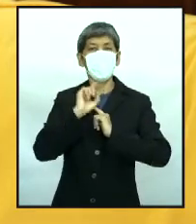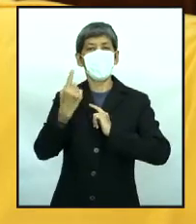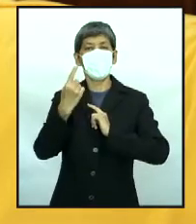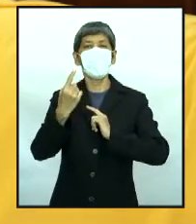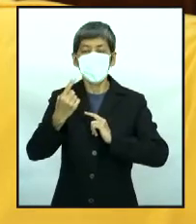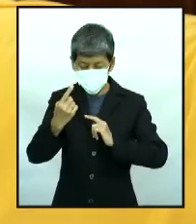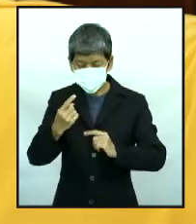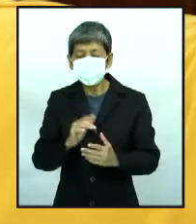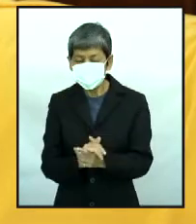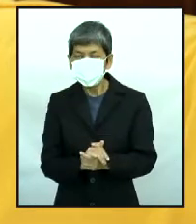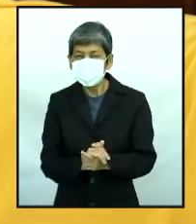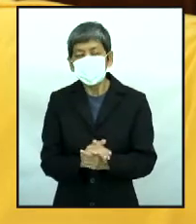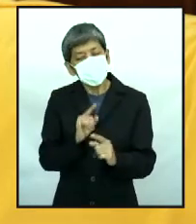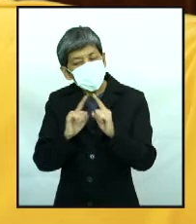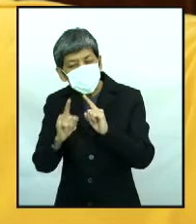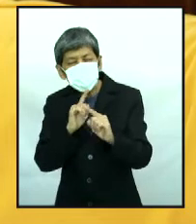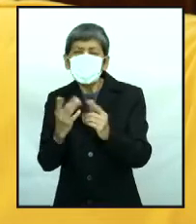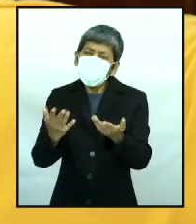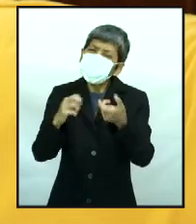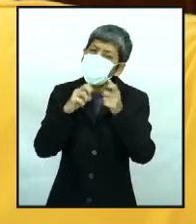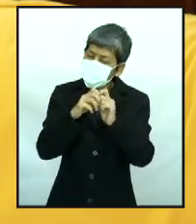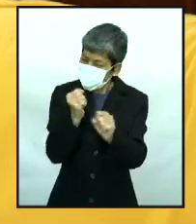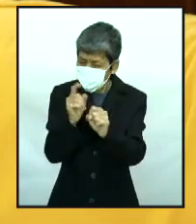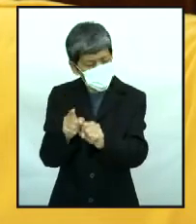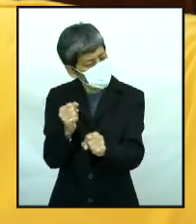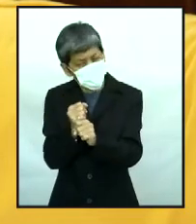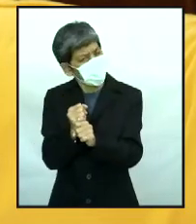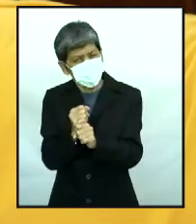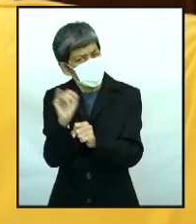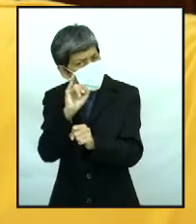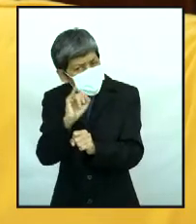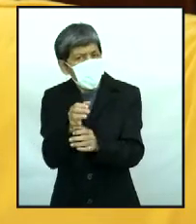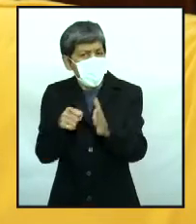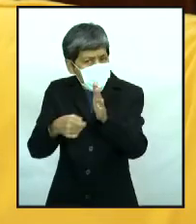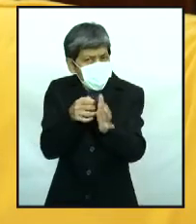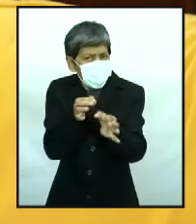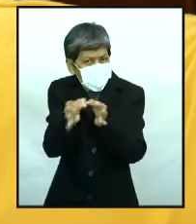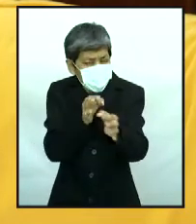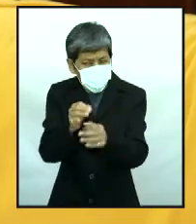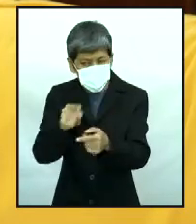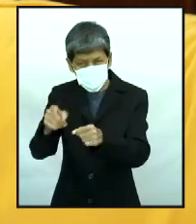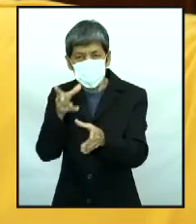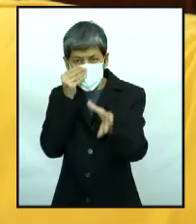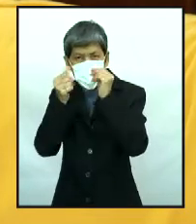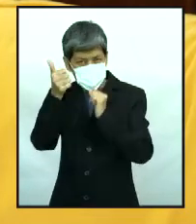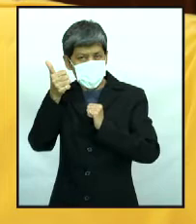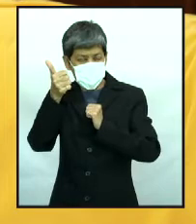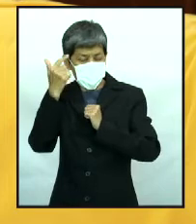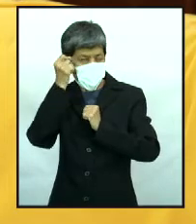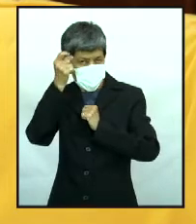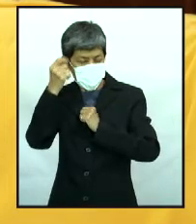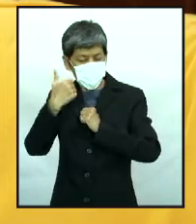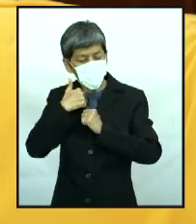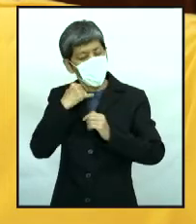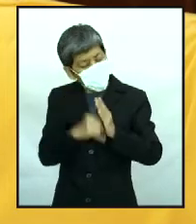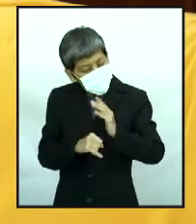าสื่อกับเขาว่าสิ่งที่เขาทำน่ะผิดยังไงอะไรซึ่งปกติเขาก็จะเรียนรู้รับรู้ว่า